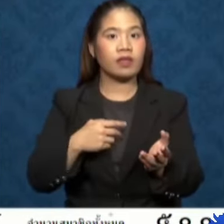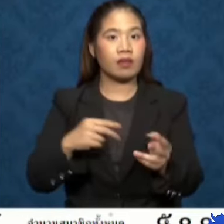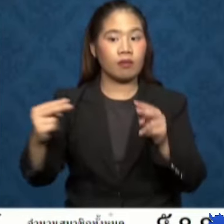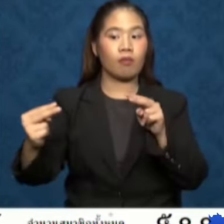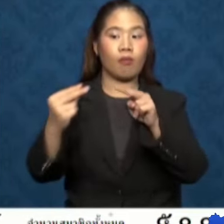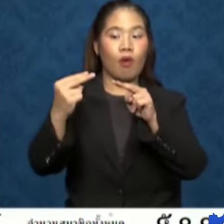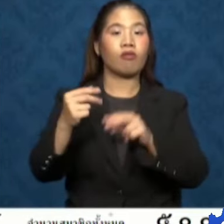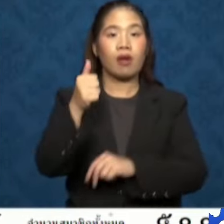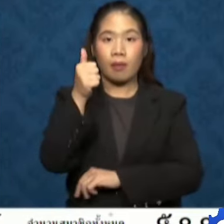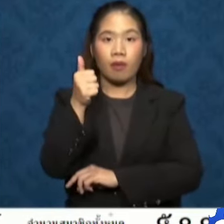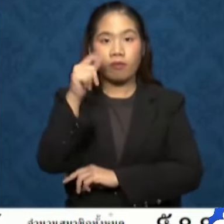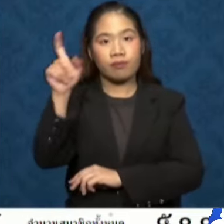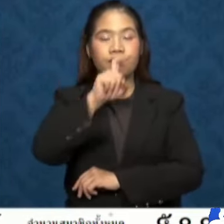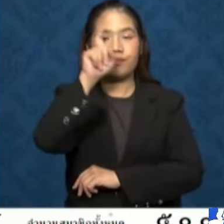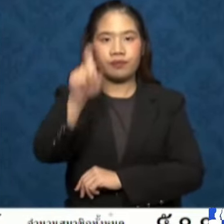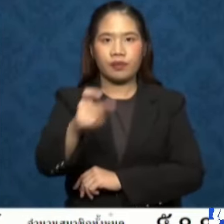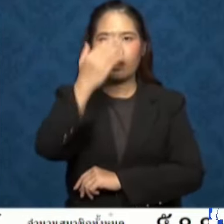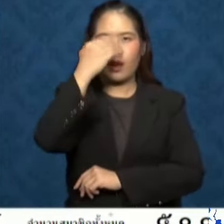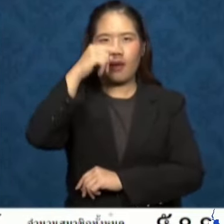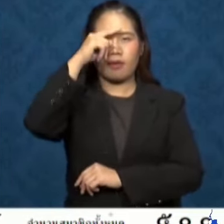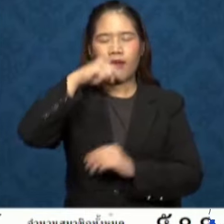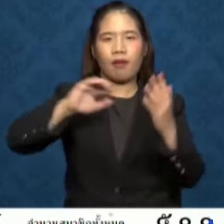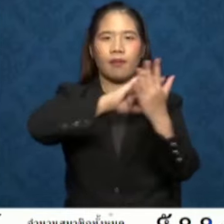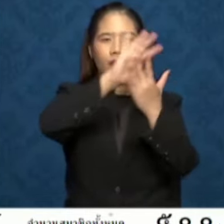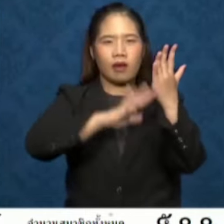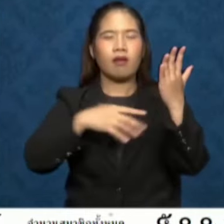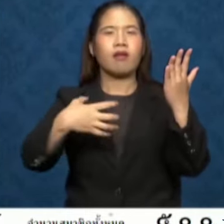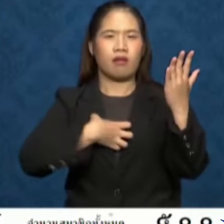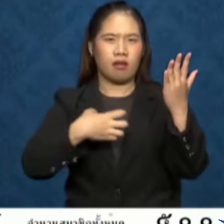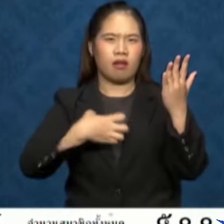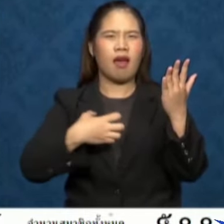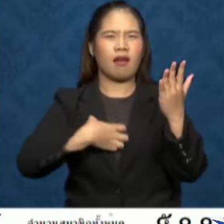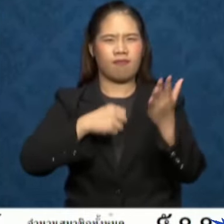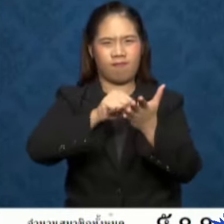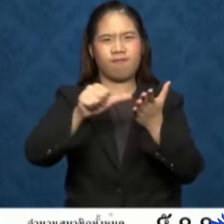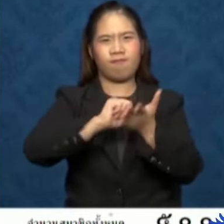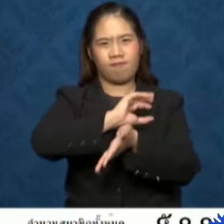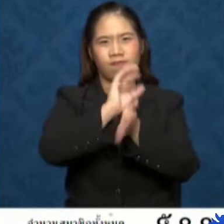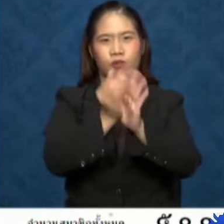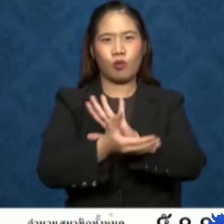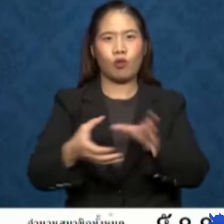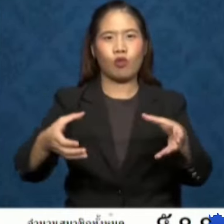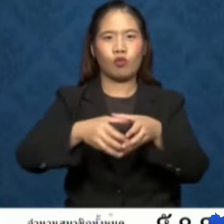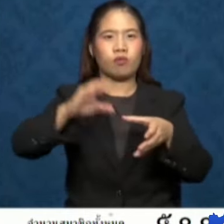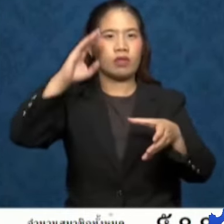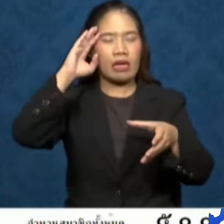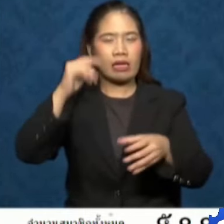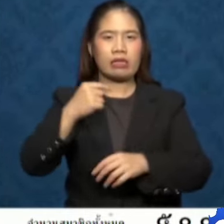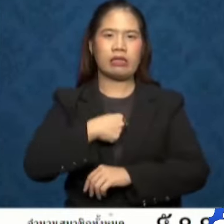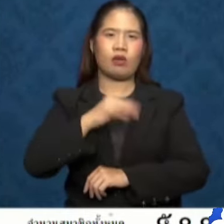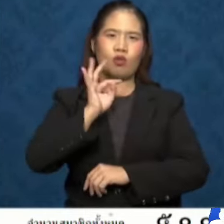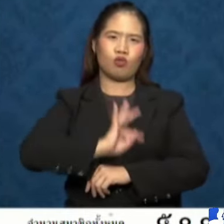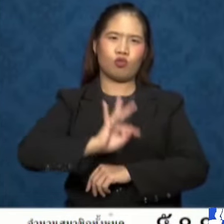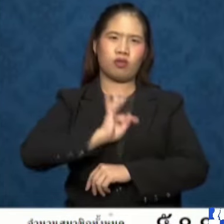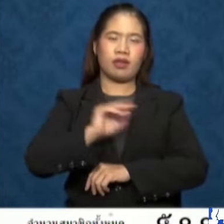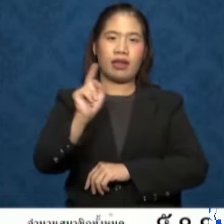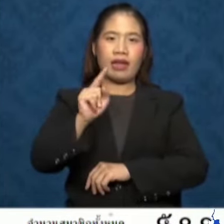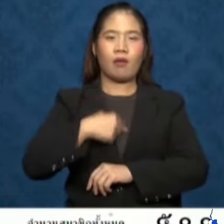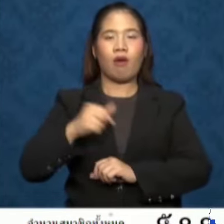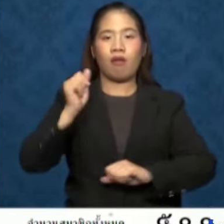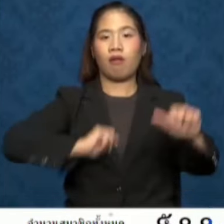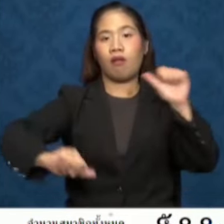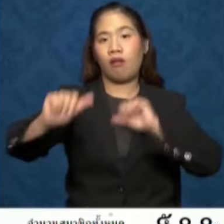นายสุทินประเทศต้องการการปฏิรูปกองทัพผมยืนยันตรงนี้พอกันทีครับกับการเล่น